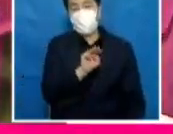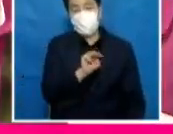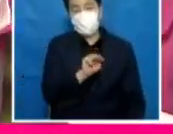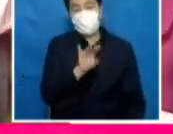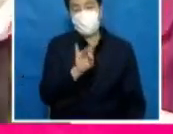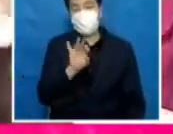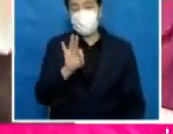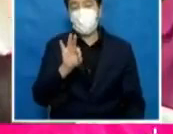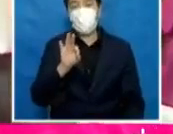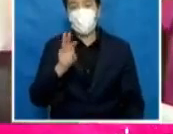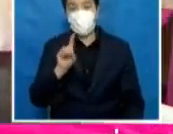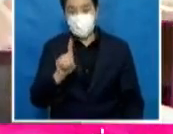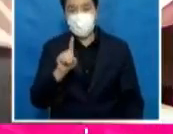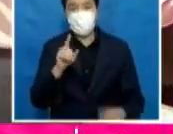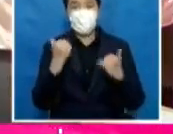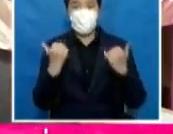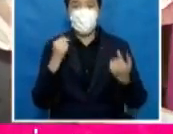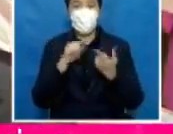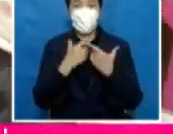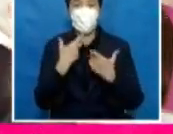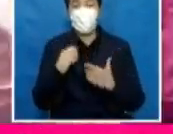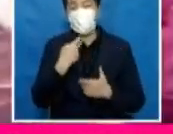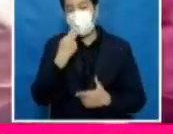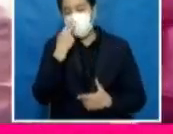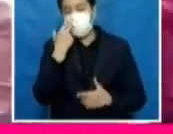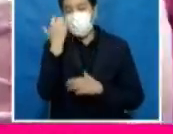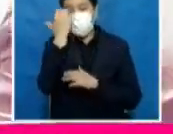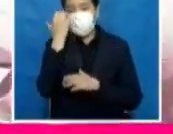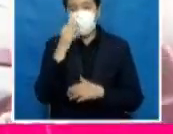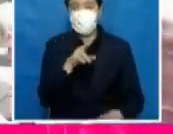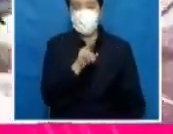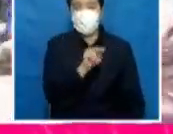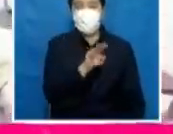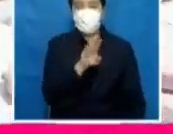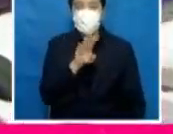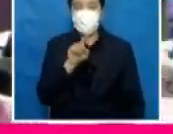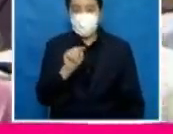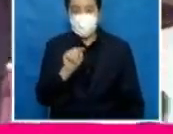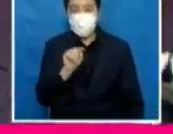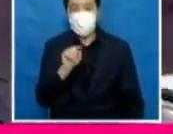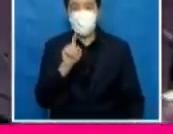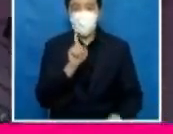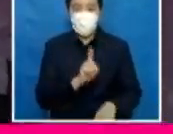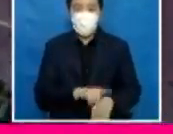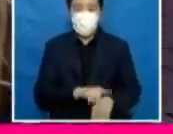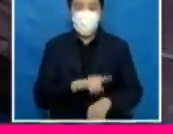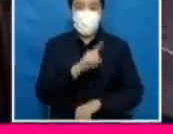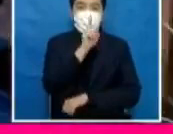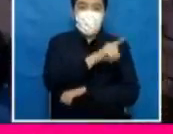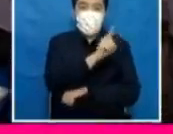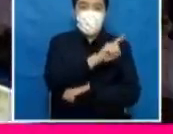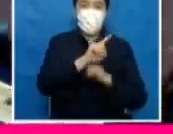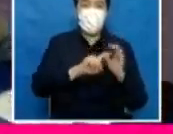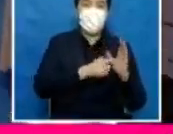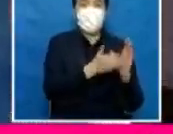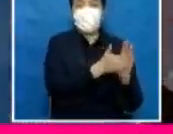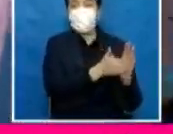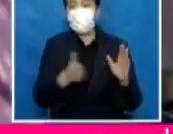891กิโลเฮิรตซ์และรับชมทางสถานีโทรทัศน์ช่อง NBT เวลาประมาณ 13:00 น.เป็นต้นไป